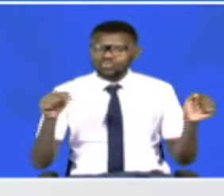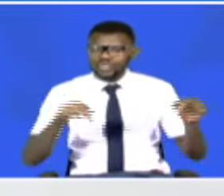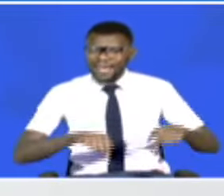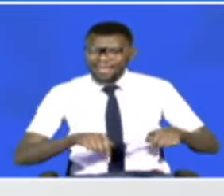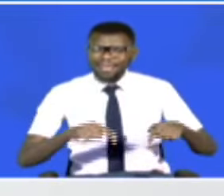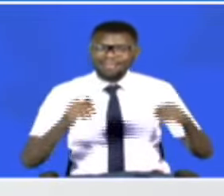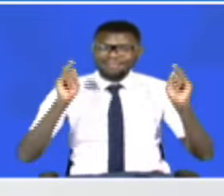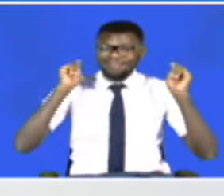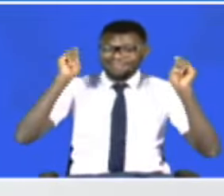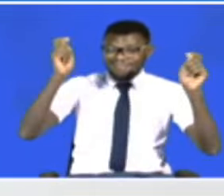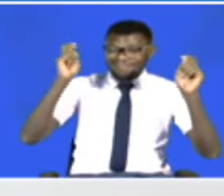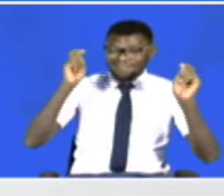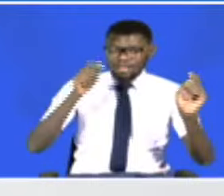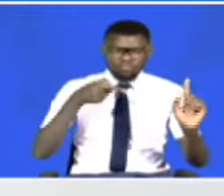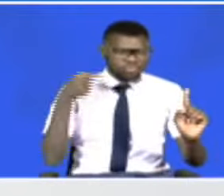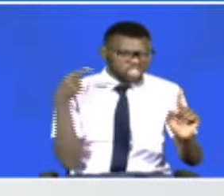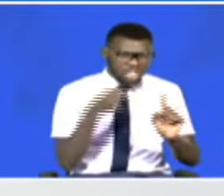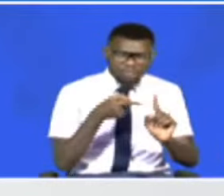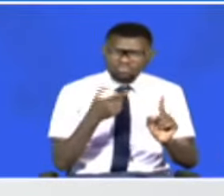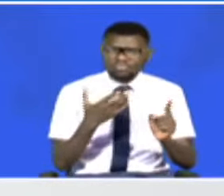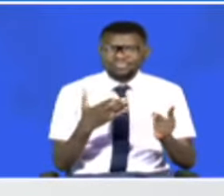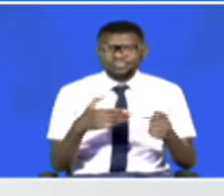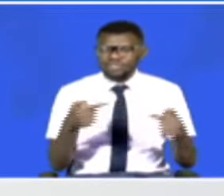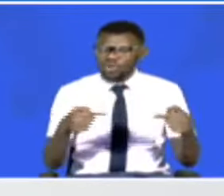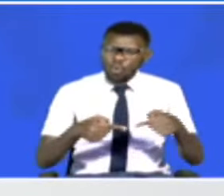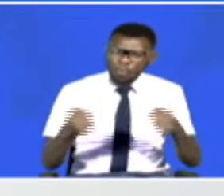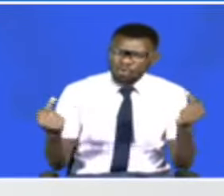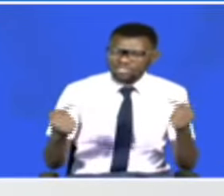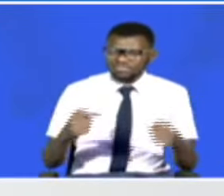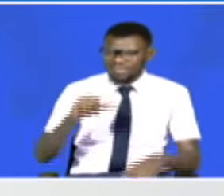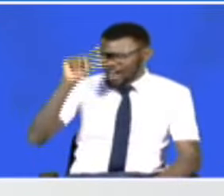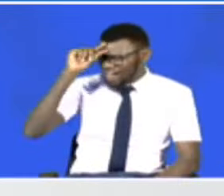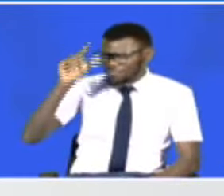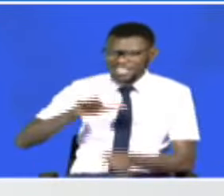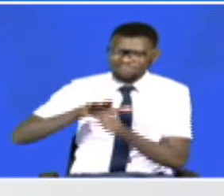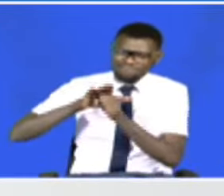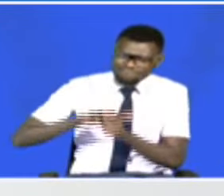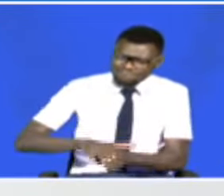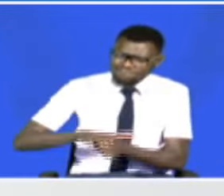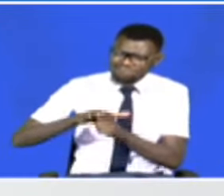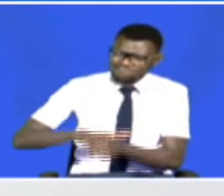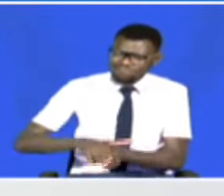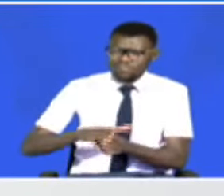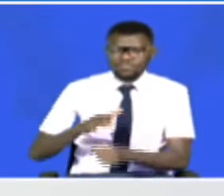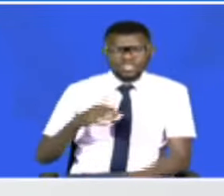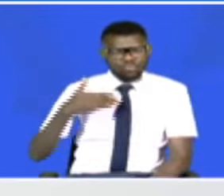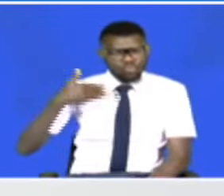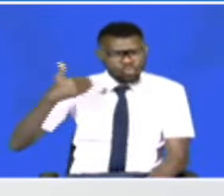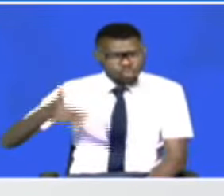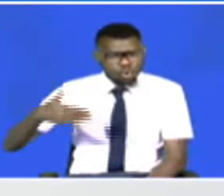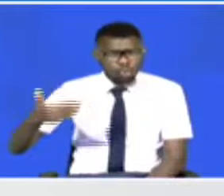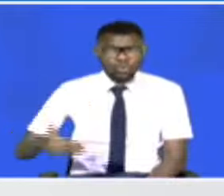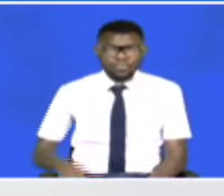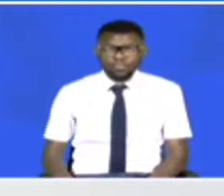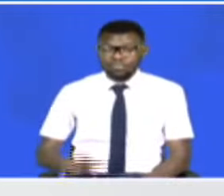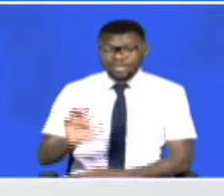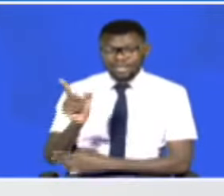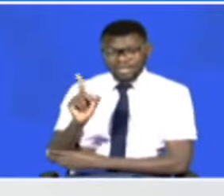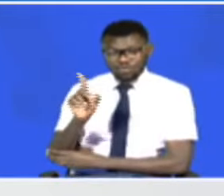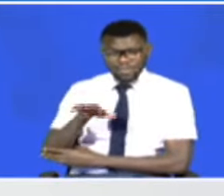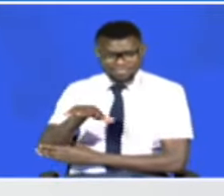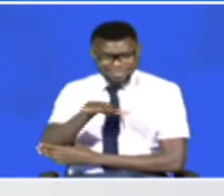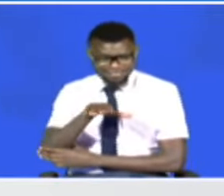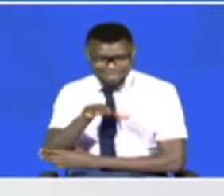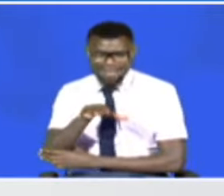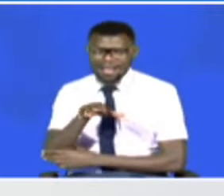maandamano kupinga unyanyasaji na dhuluma wanazozipokea hasa kutoka kwa serikali. Kabla kuangazia hali ilivyokuwa katika kaunti ya Nairobi,